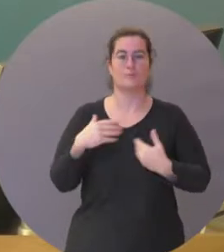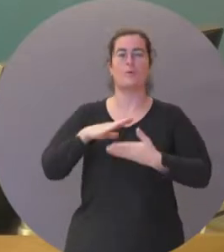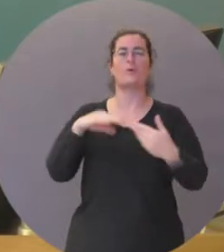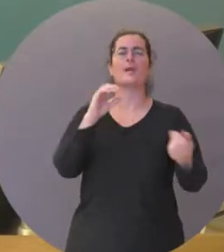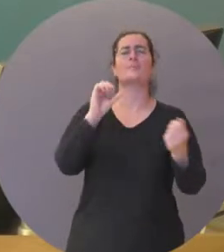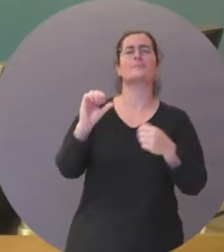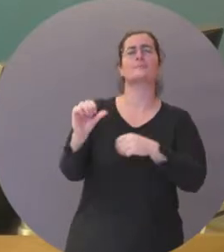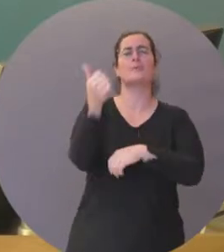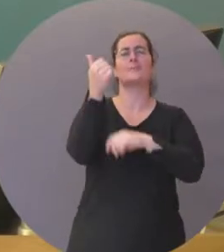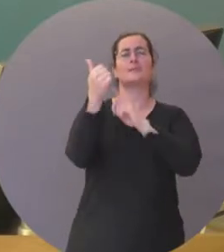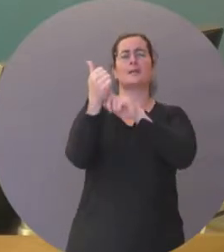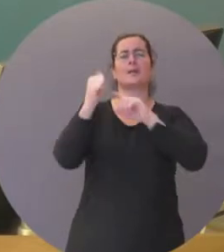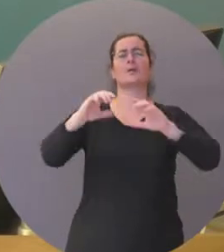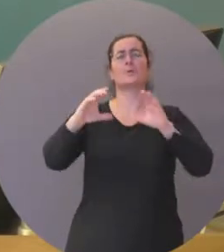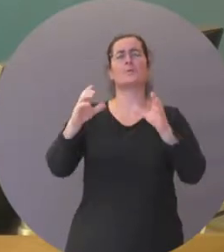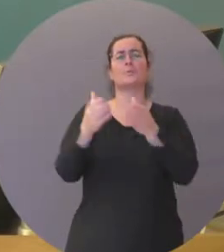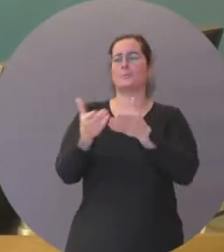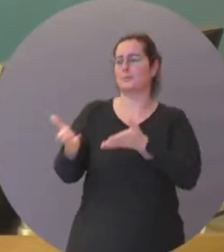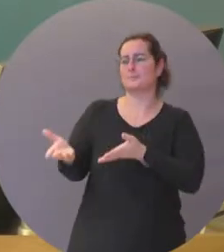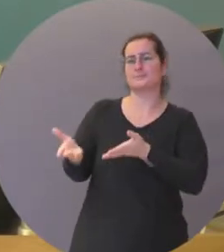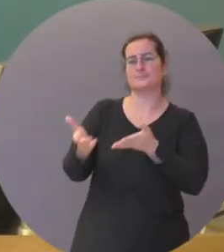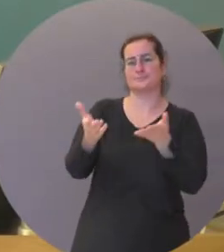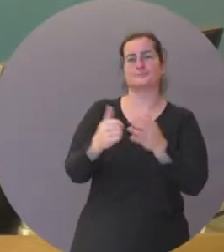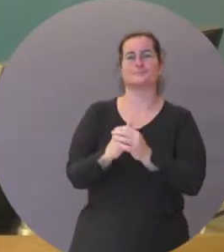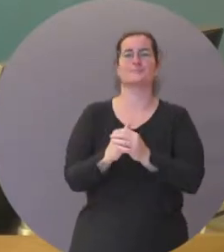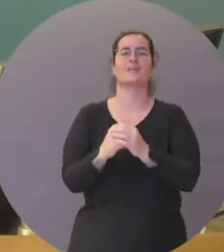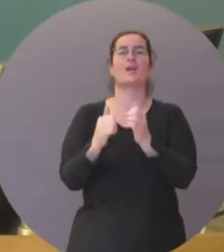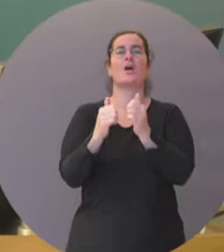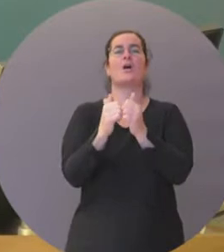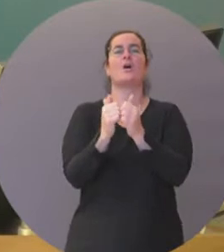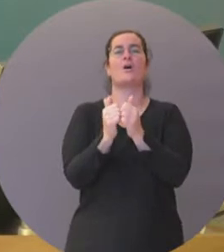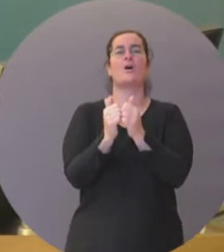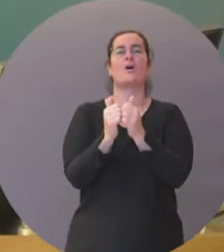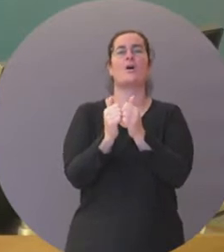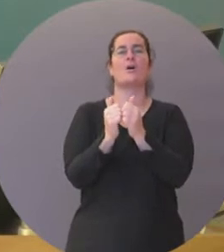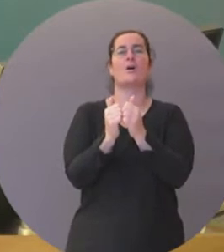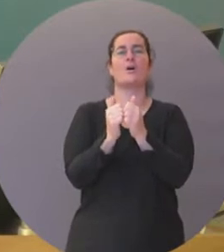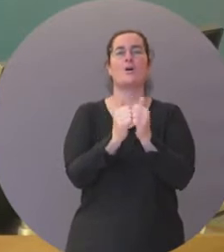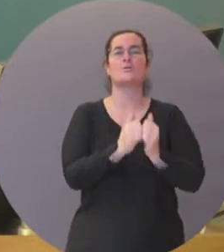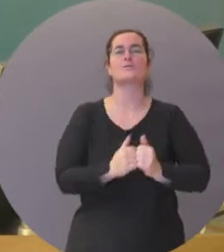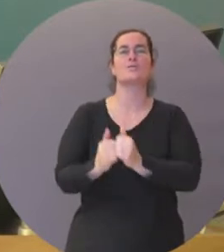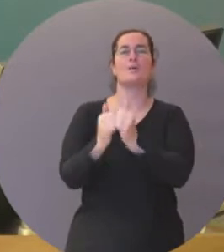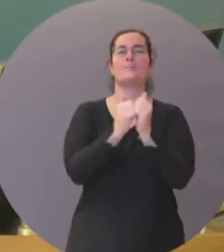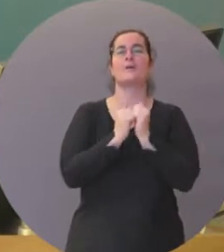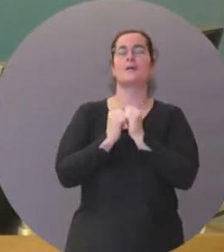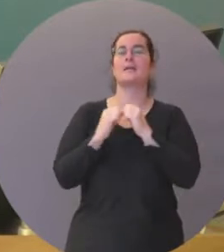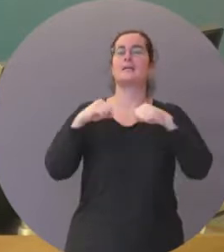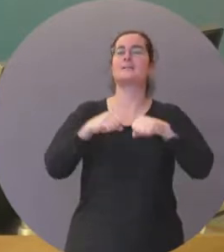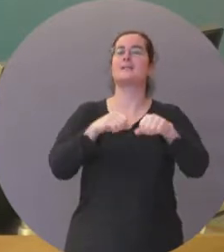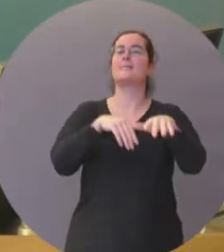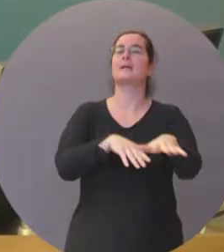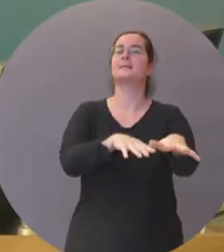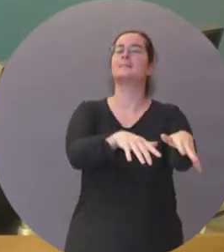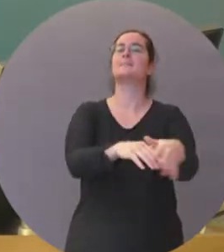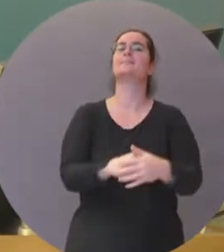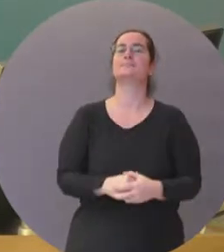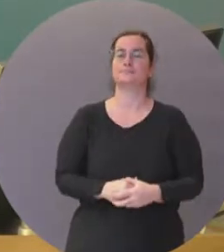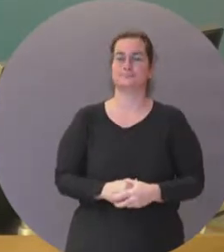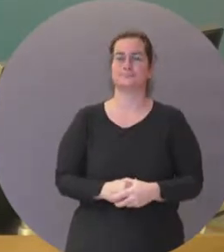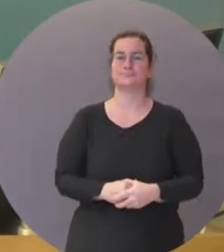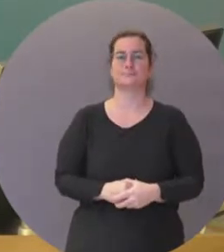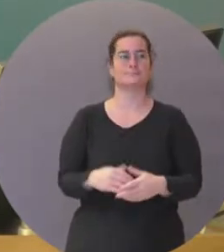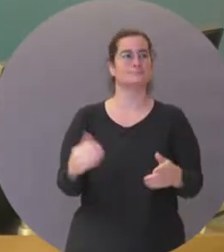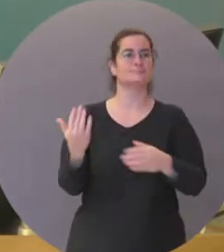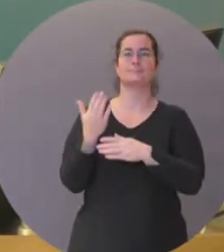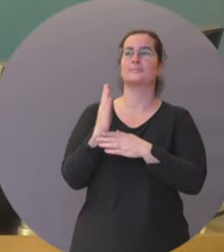la parole au groupe Ensemble la scène maritime pour la présentation de